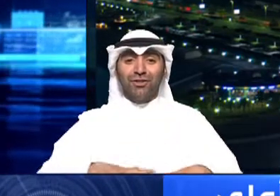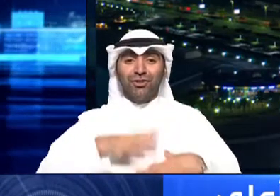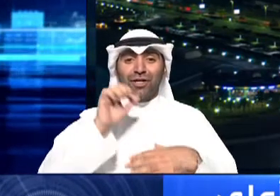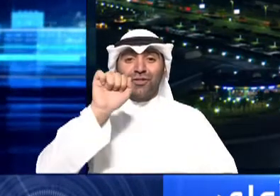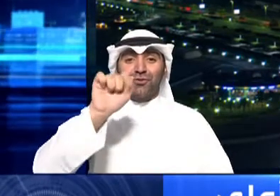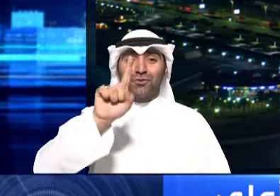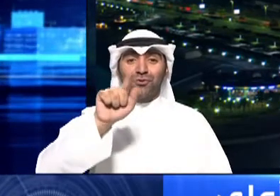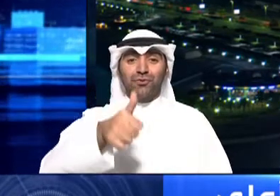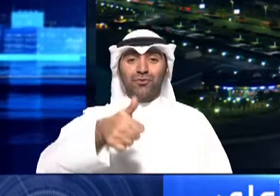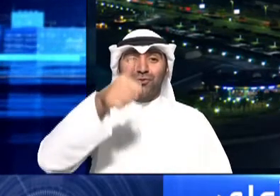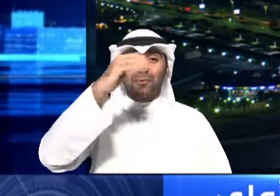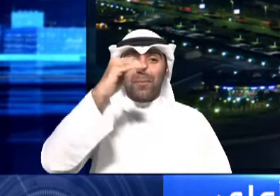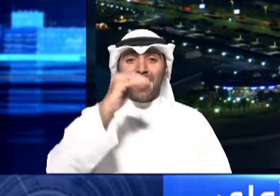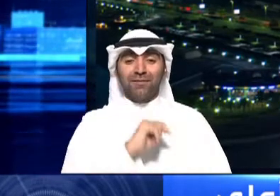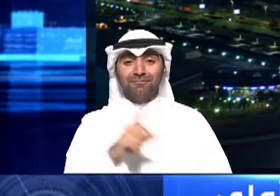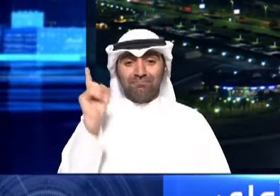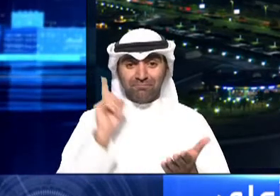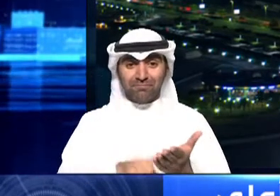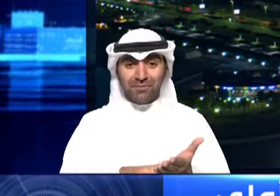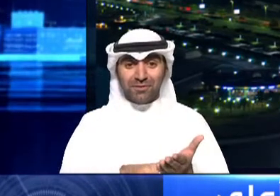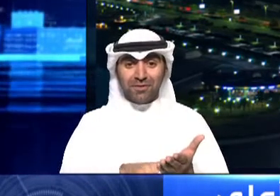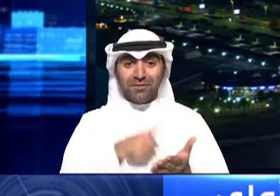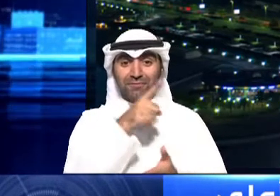دائما يعطي قيمة مضافة للشيء،